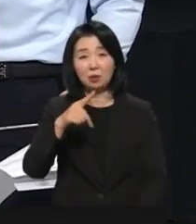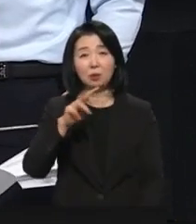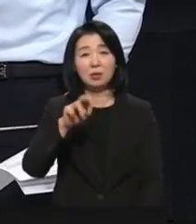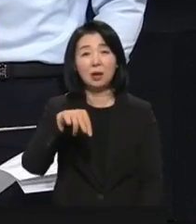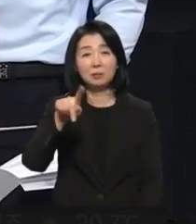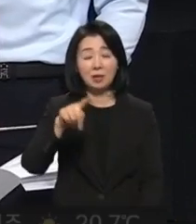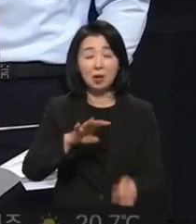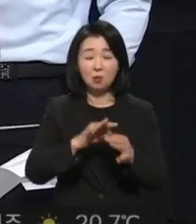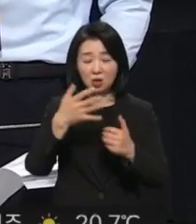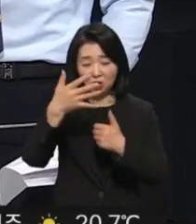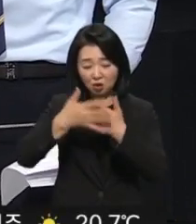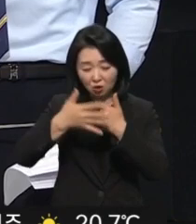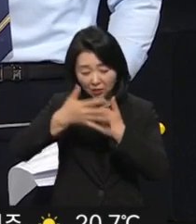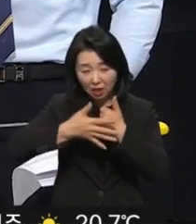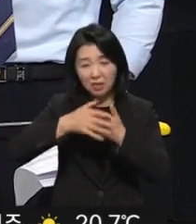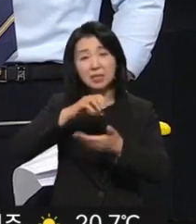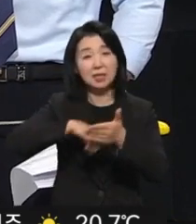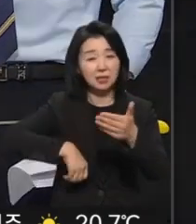영상을 삭제하라고 지시한 겁니다.